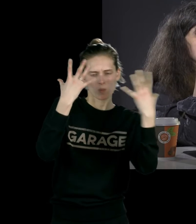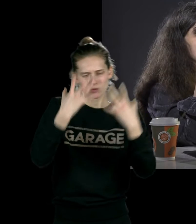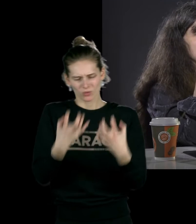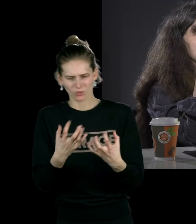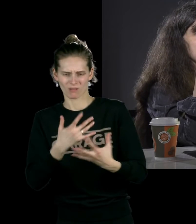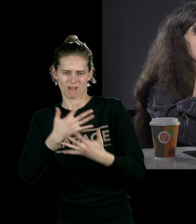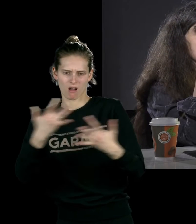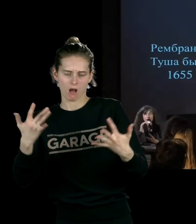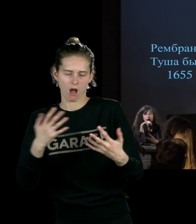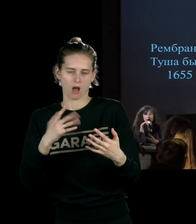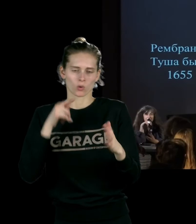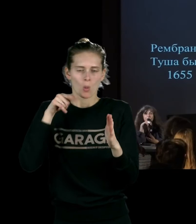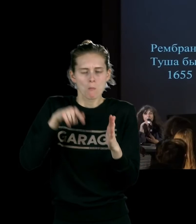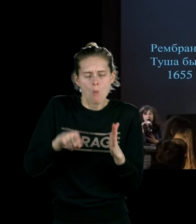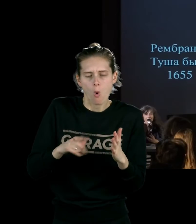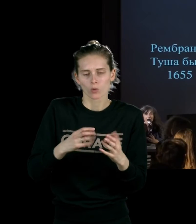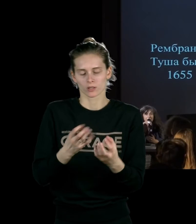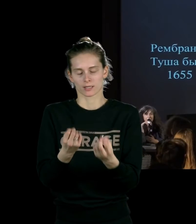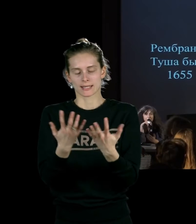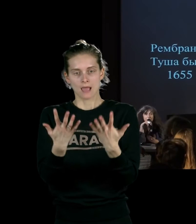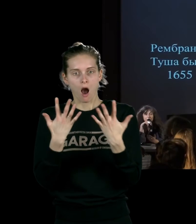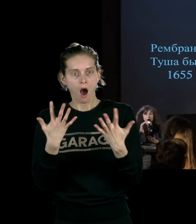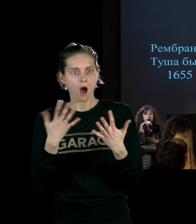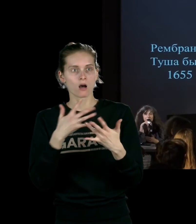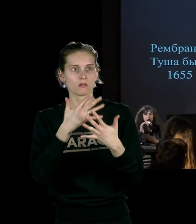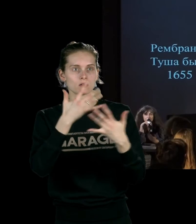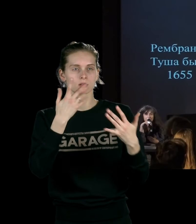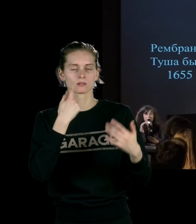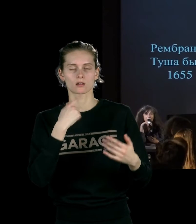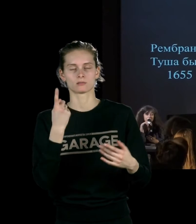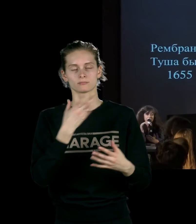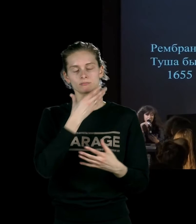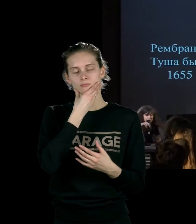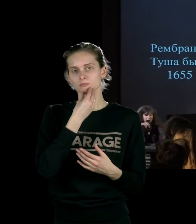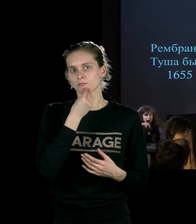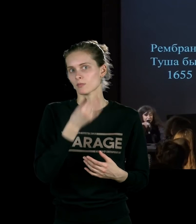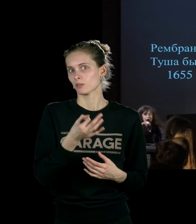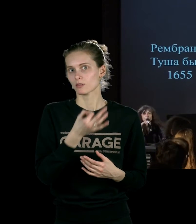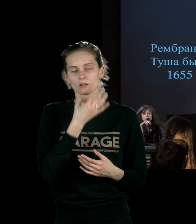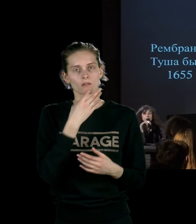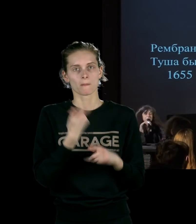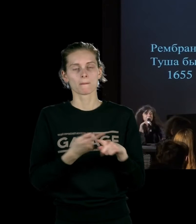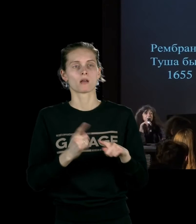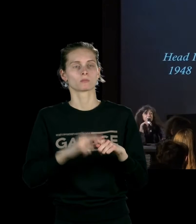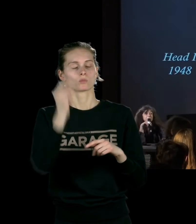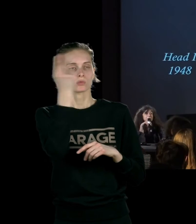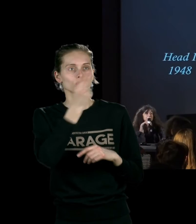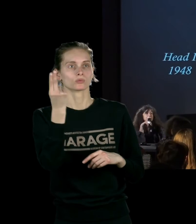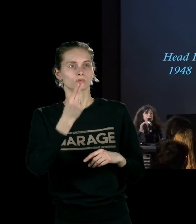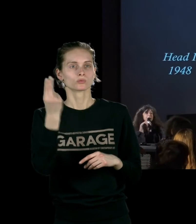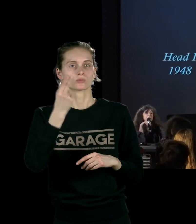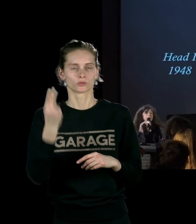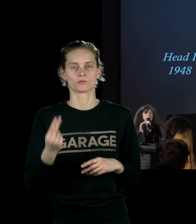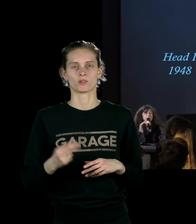сочетание красоты и отвращения, которое, собственно, и будет, наверное, основой произведения